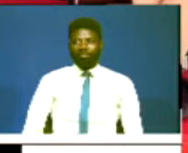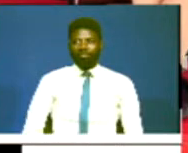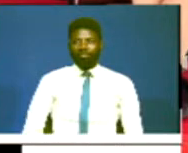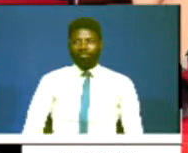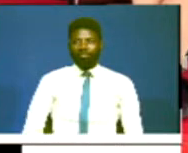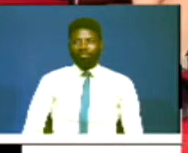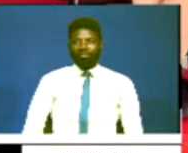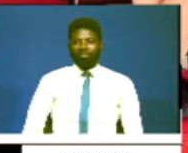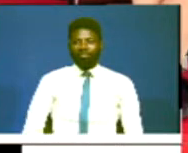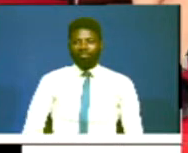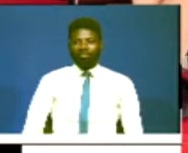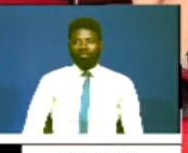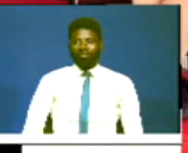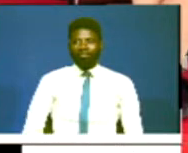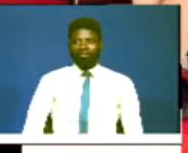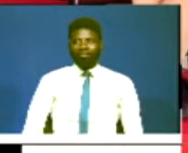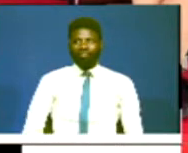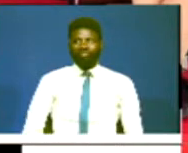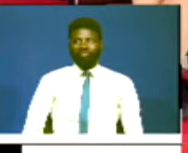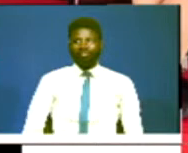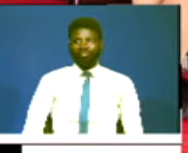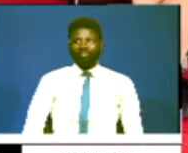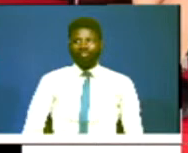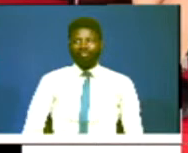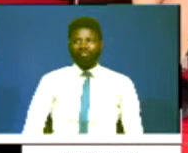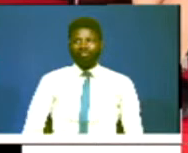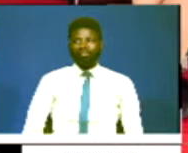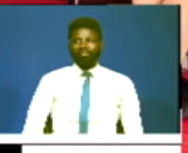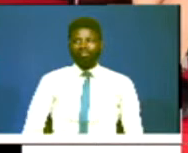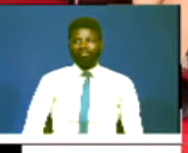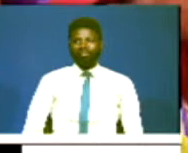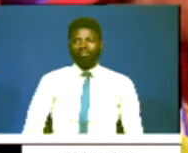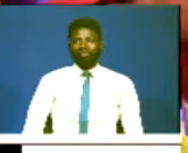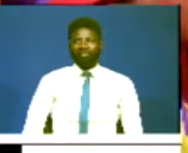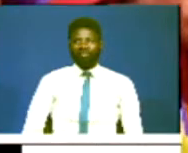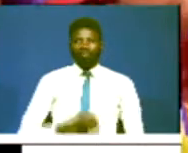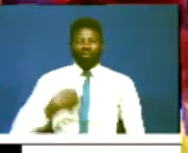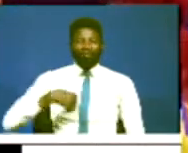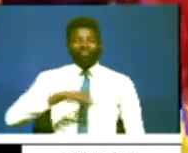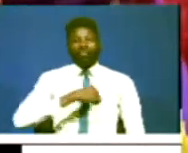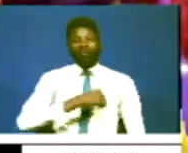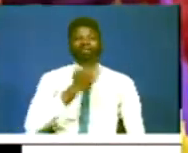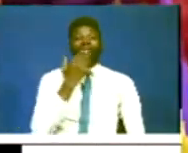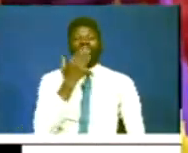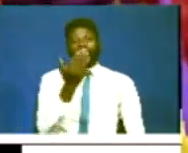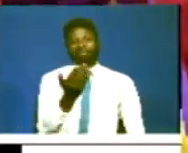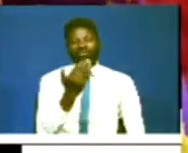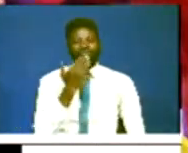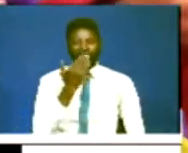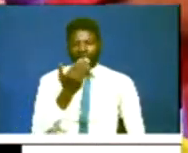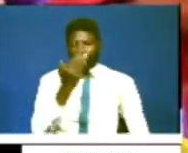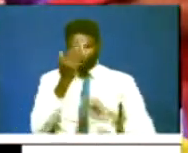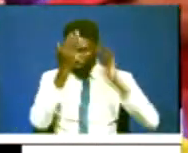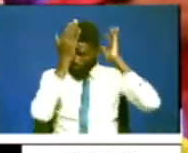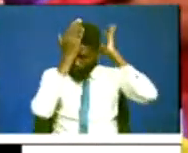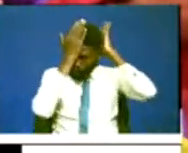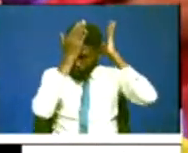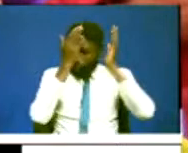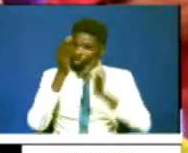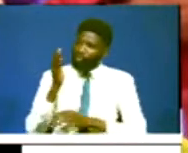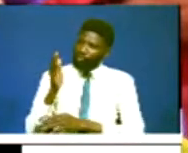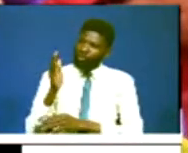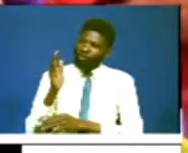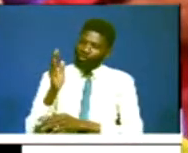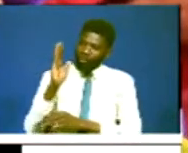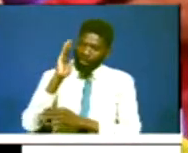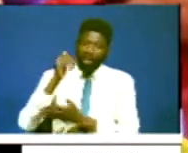Sisi, Bishop, sisi tunatoa shukurani. Pahali Mungu ametoa huyu president wetu